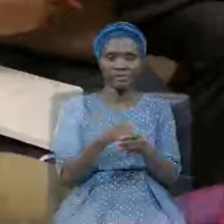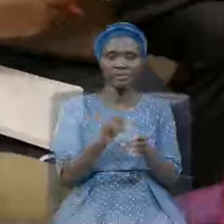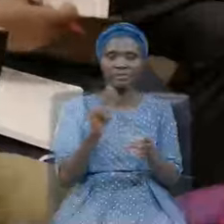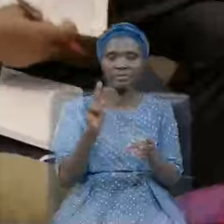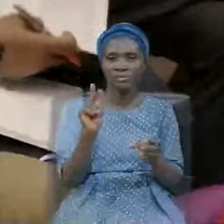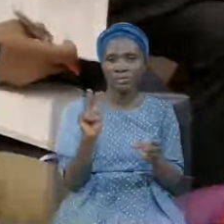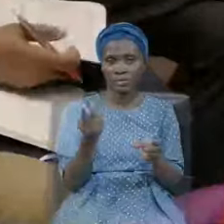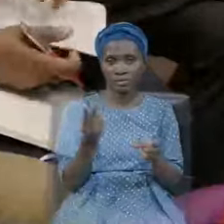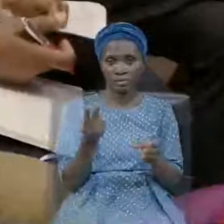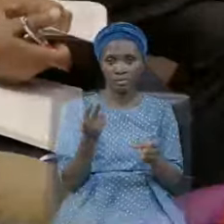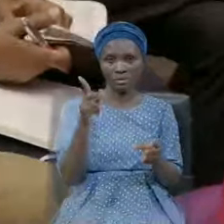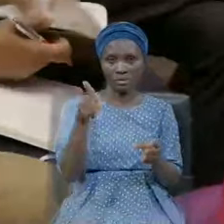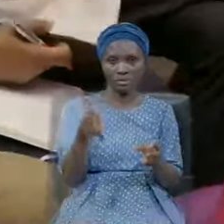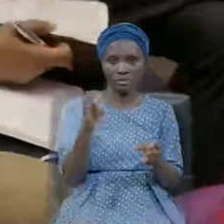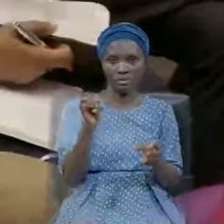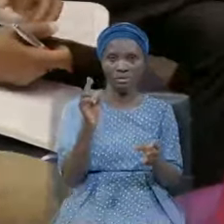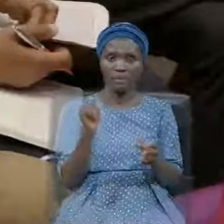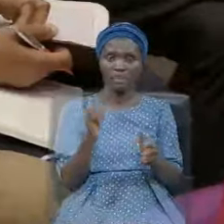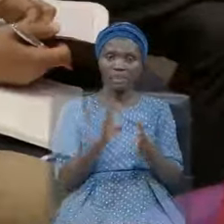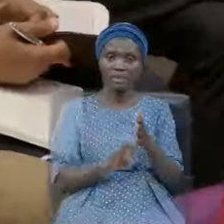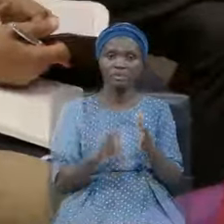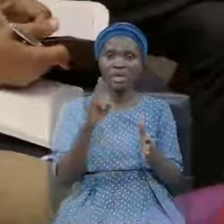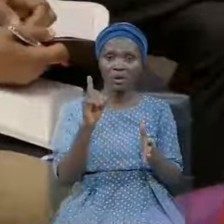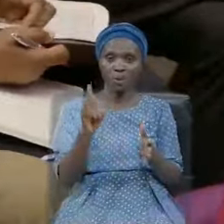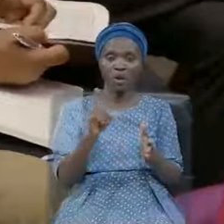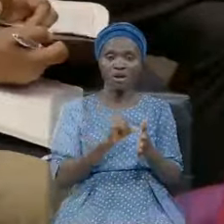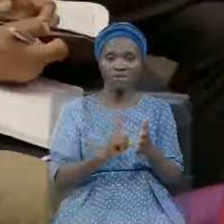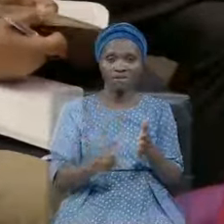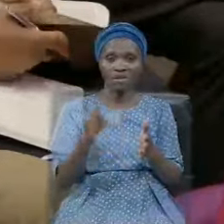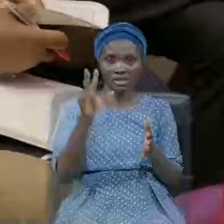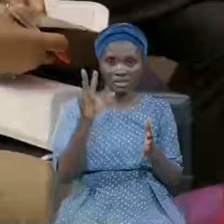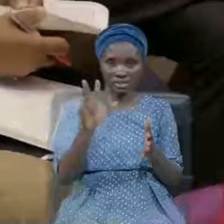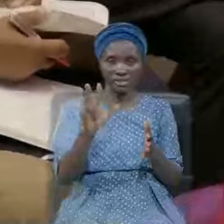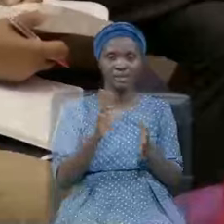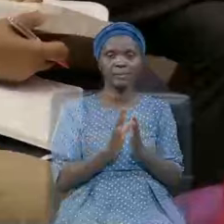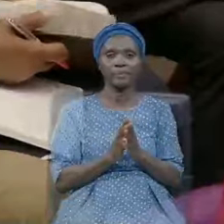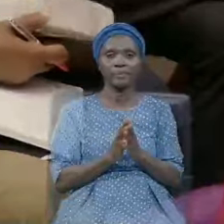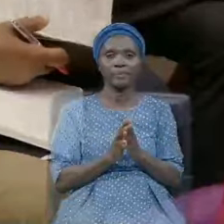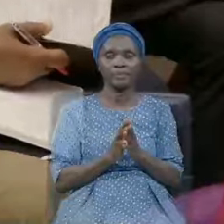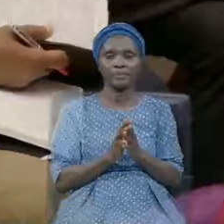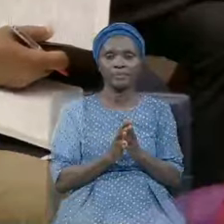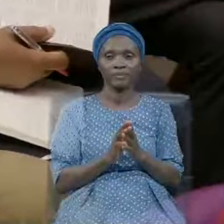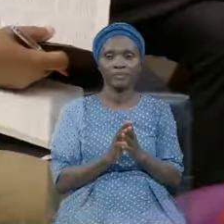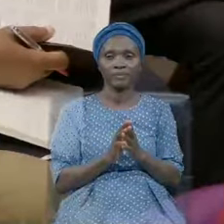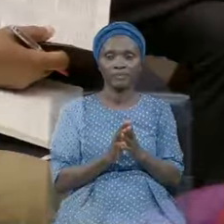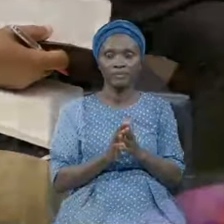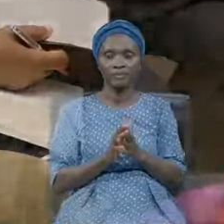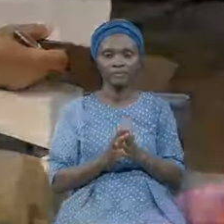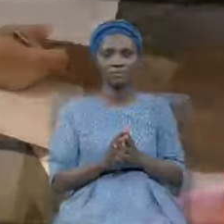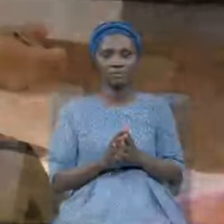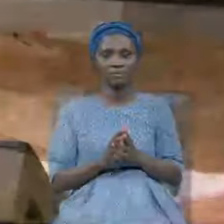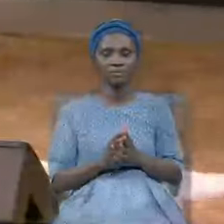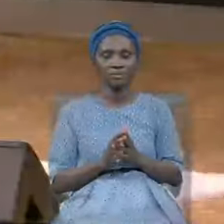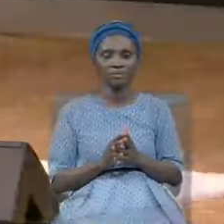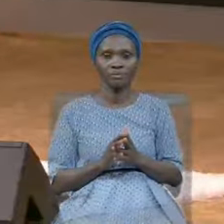Deuxième Pierre 1, verset 3. Deuxième Pierre 1, verset 3.